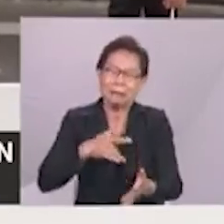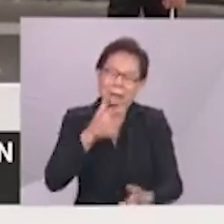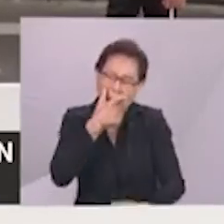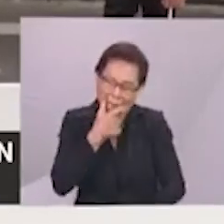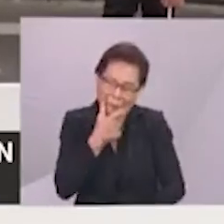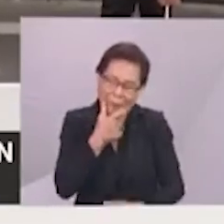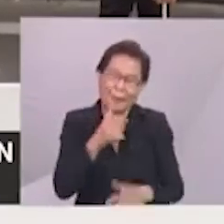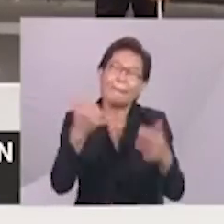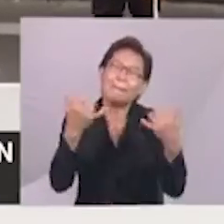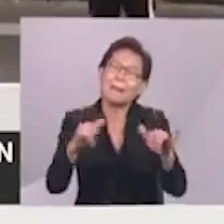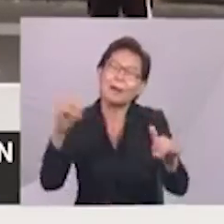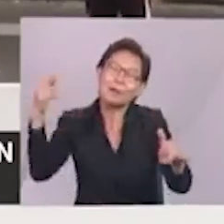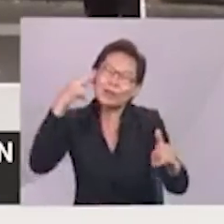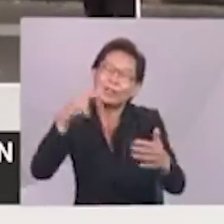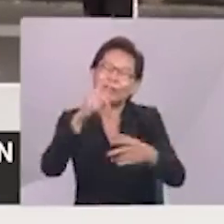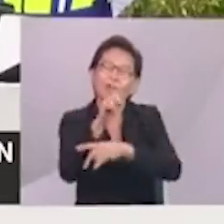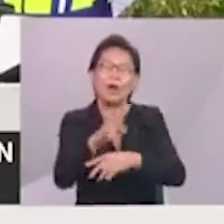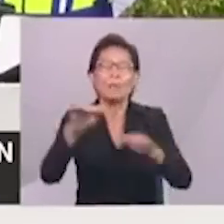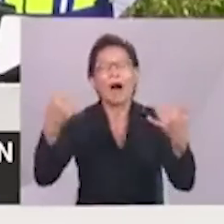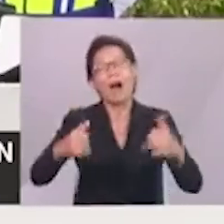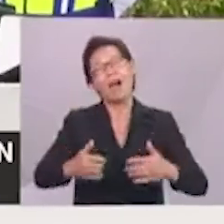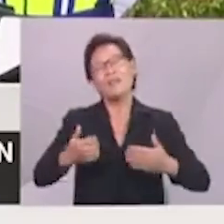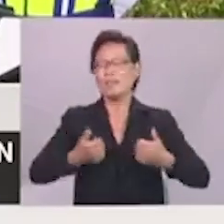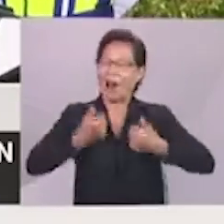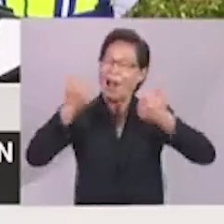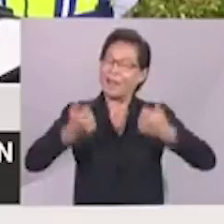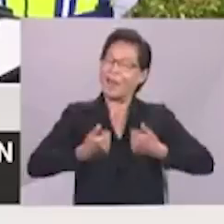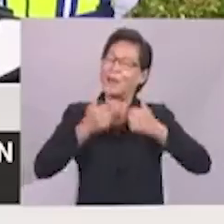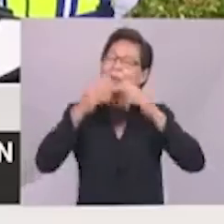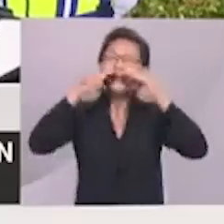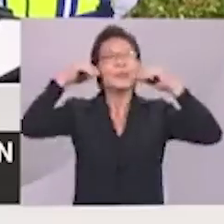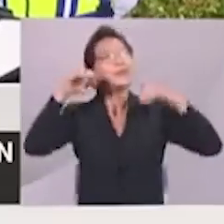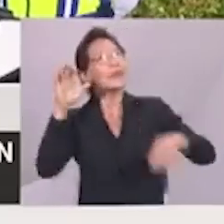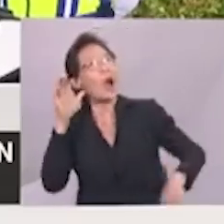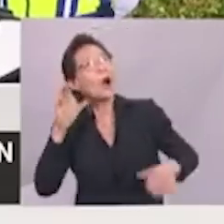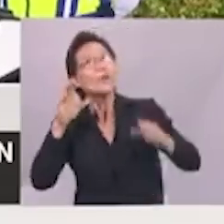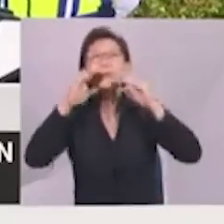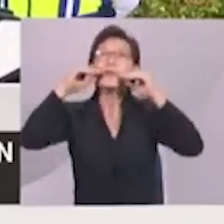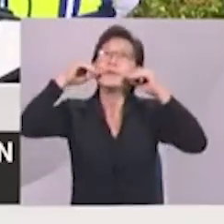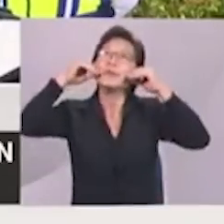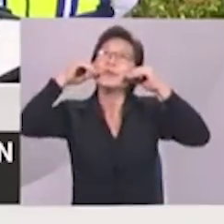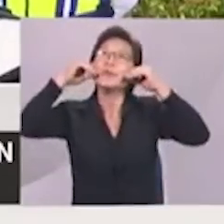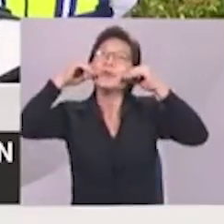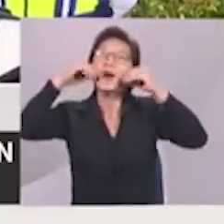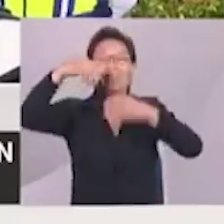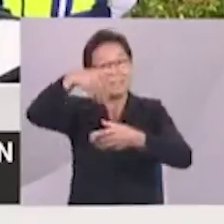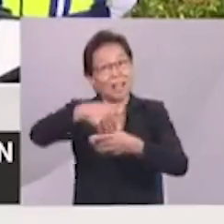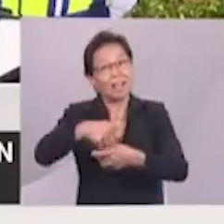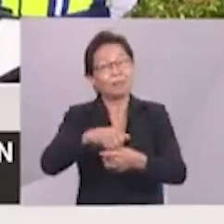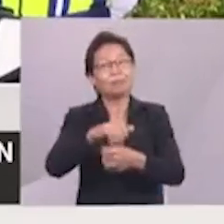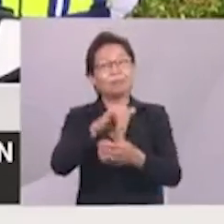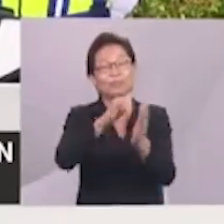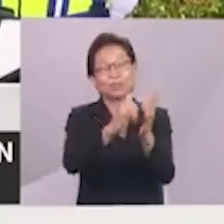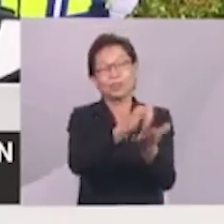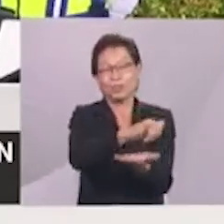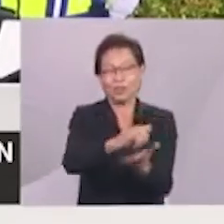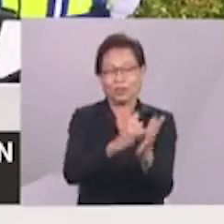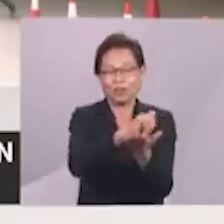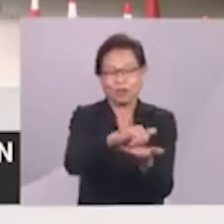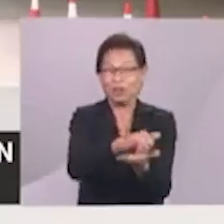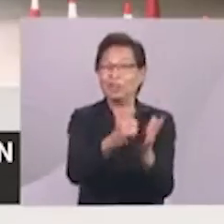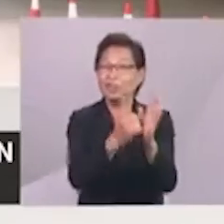mainkanlah lagu-lagu hari raya yang boleh mencuri akan suasana saya tengok dalam YouTube ada lagu